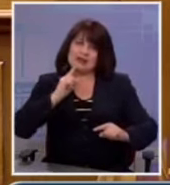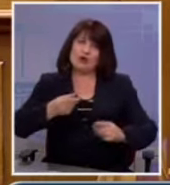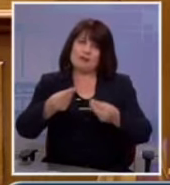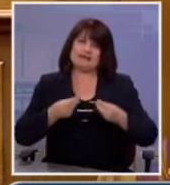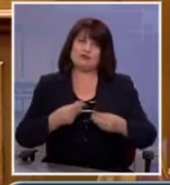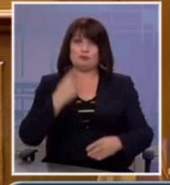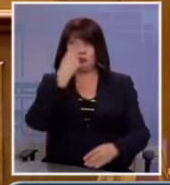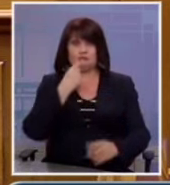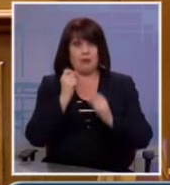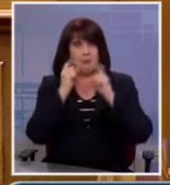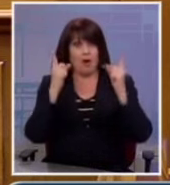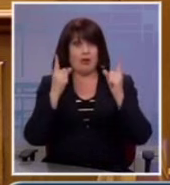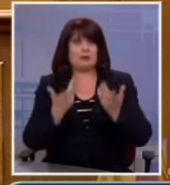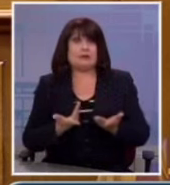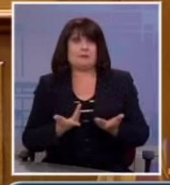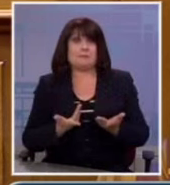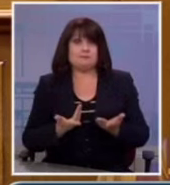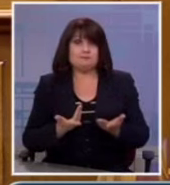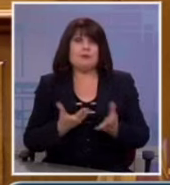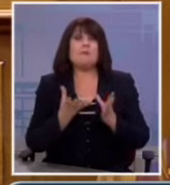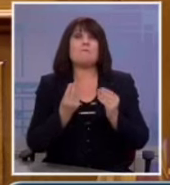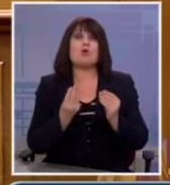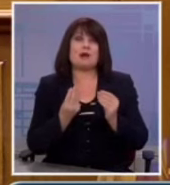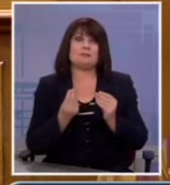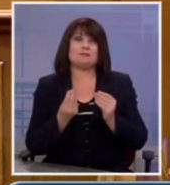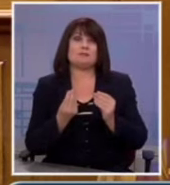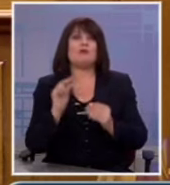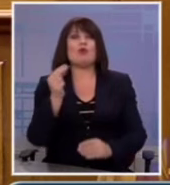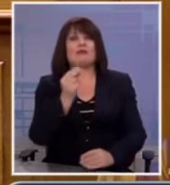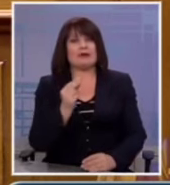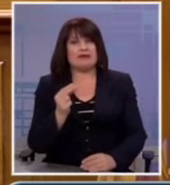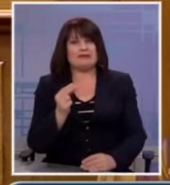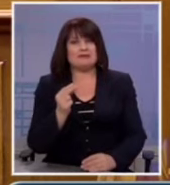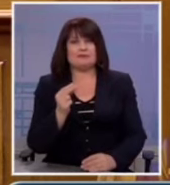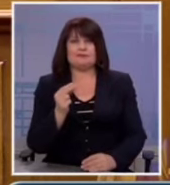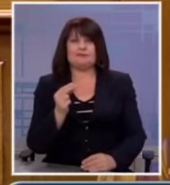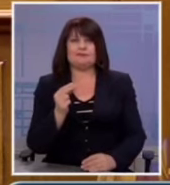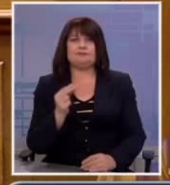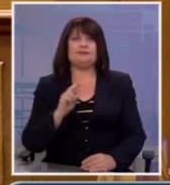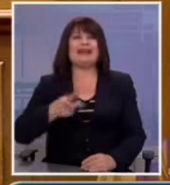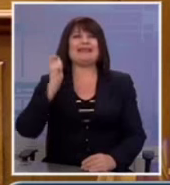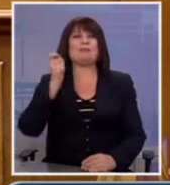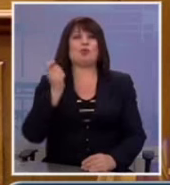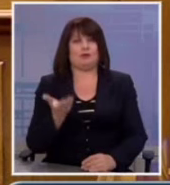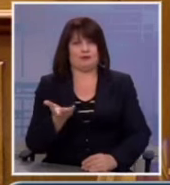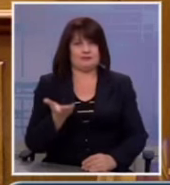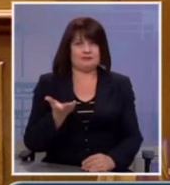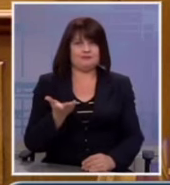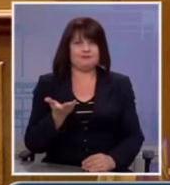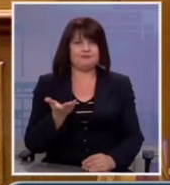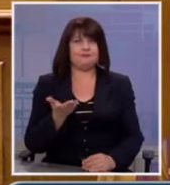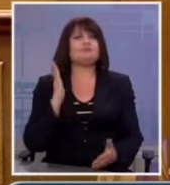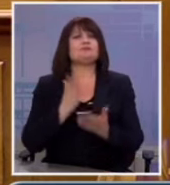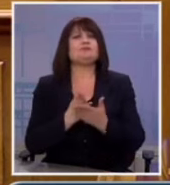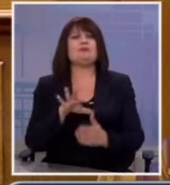Προσωπικά μου προξενεί μεγάλη έκπληξη το γεγονός ότι πάρα πολλοί βουλευτές της αντιπολίτευσης